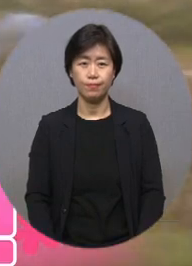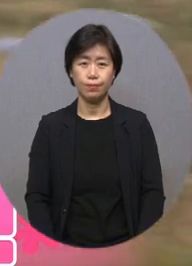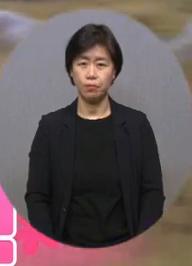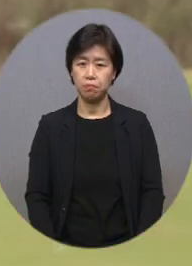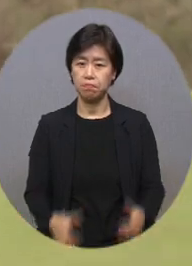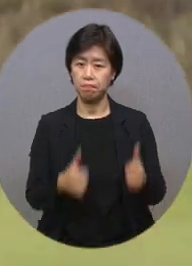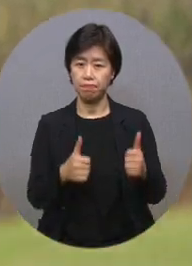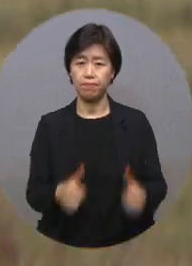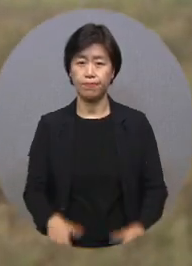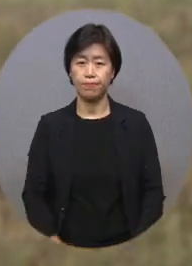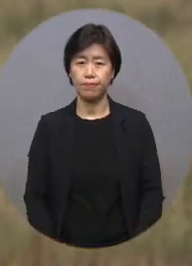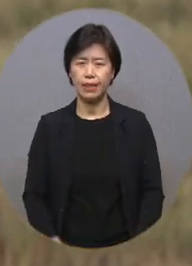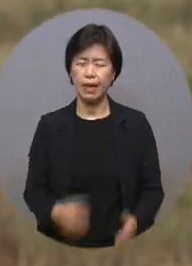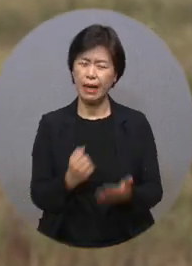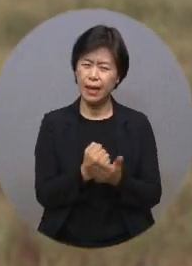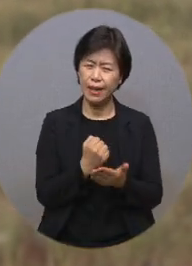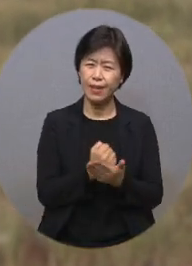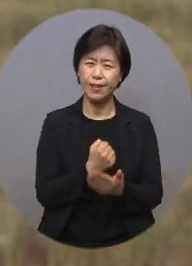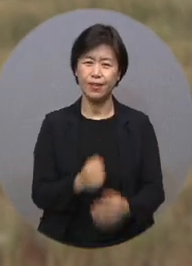터치.